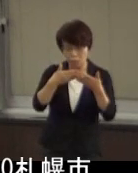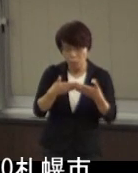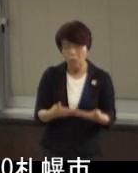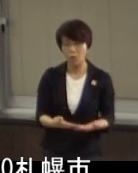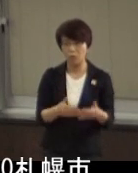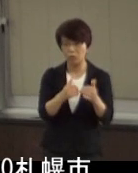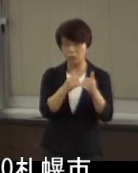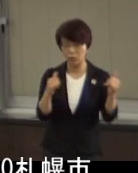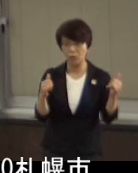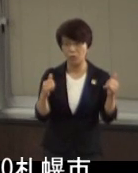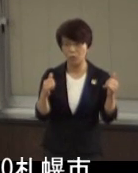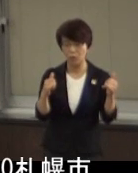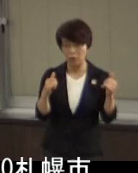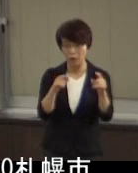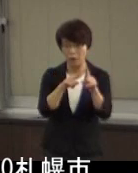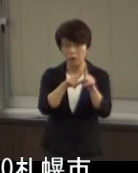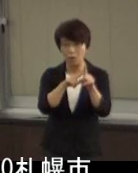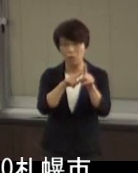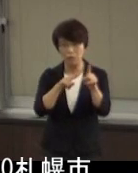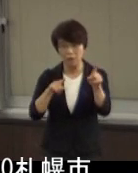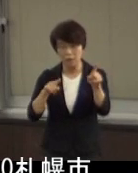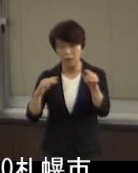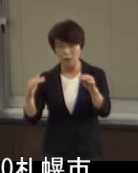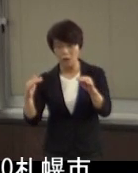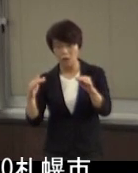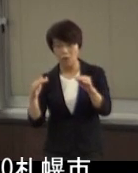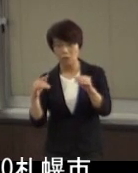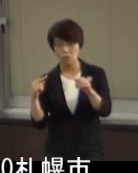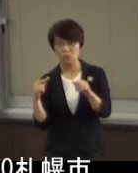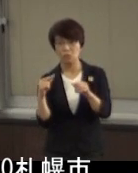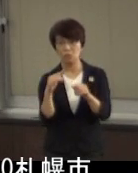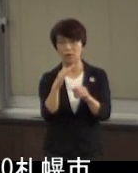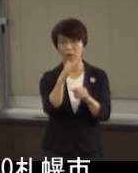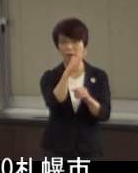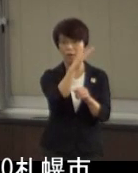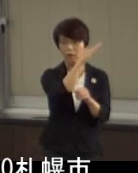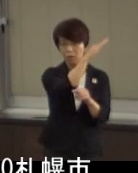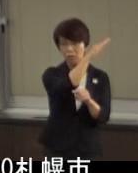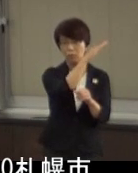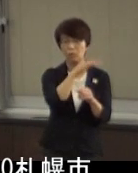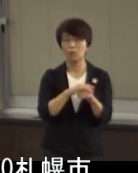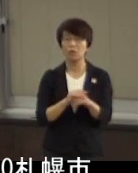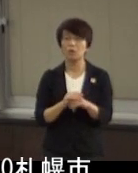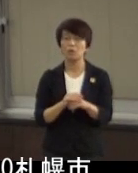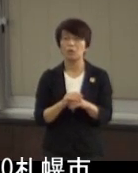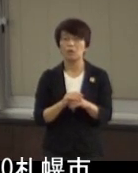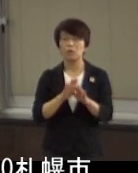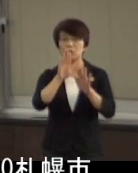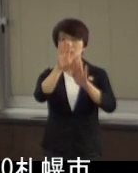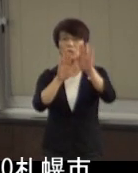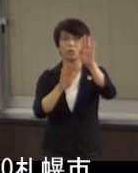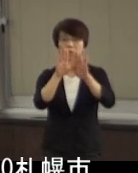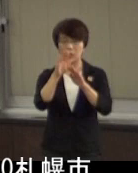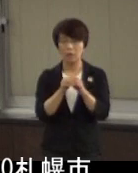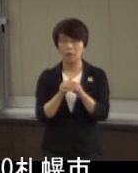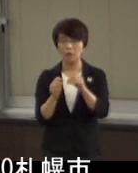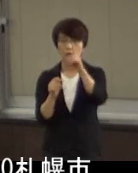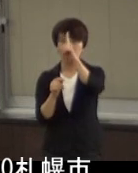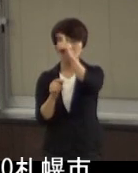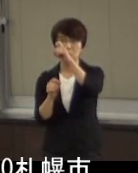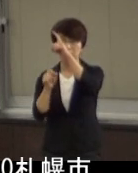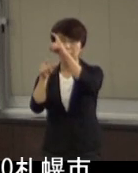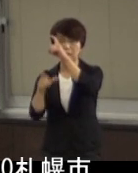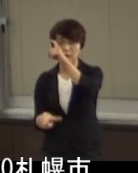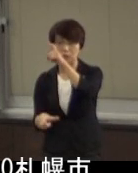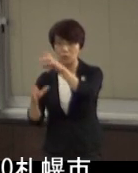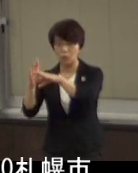から少し遅れて増加をしていくという傾向がございます。そういう意味では11月の初